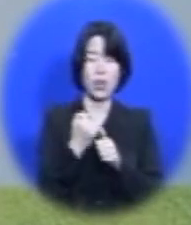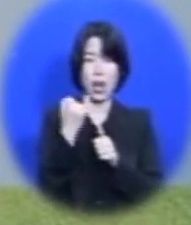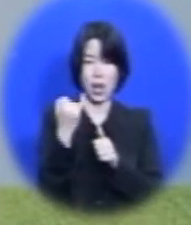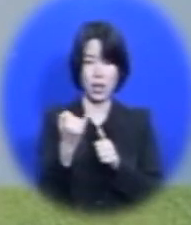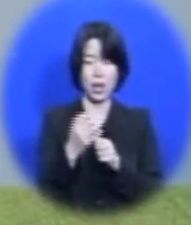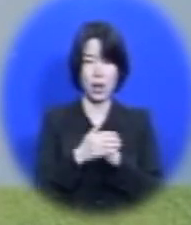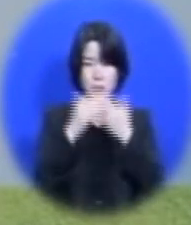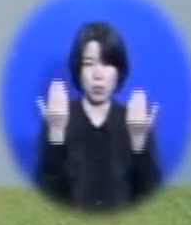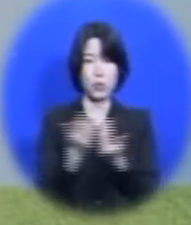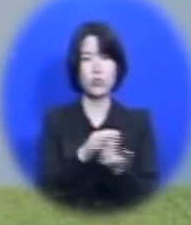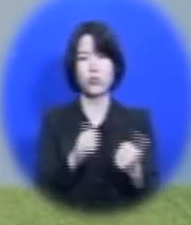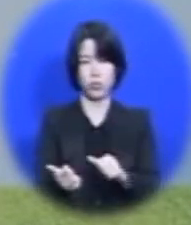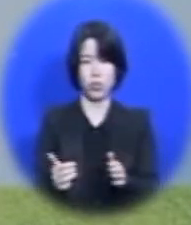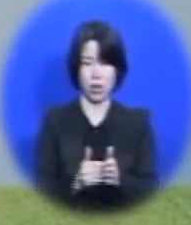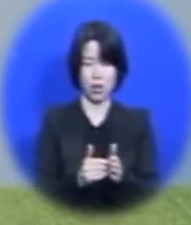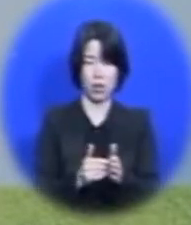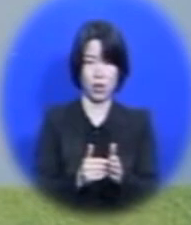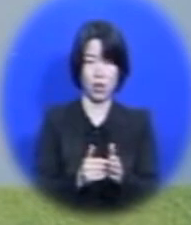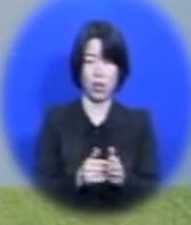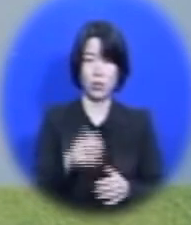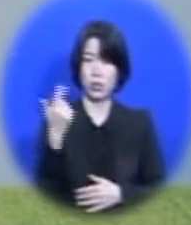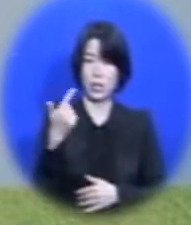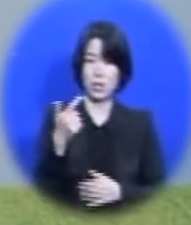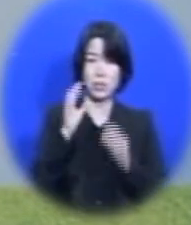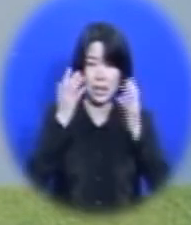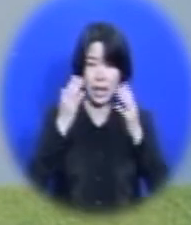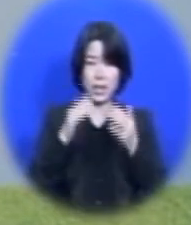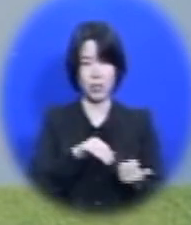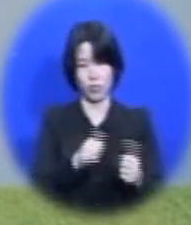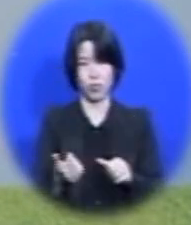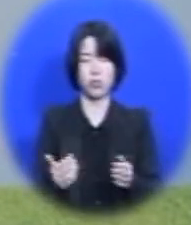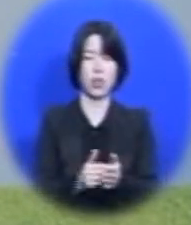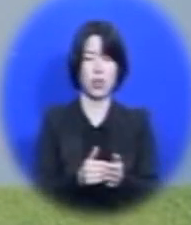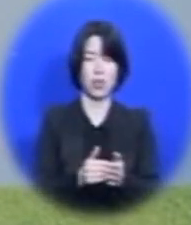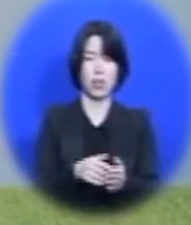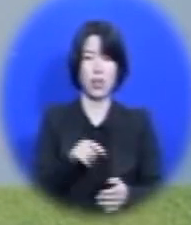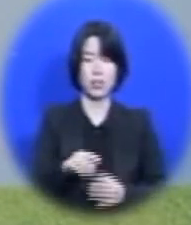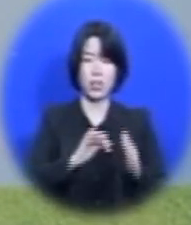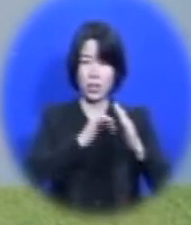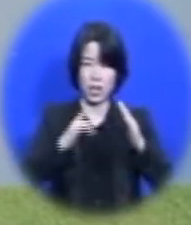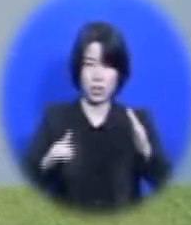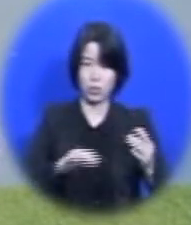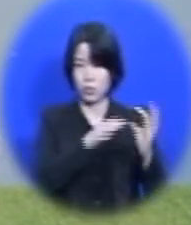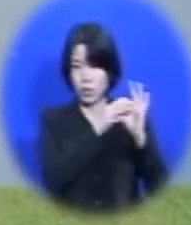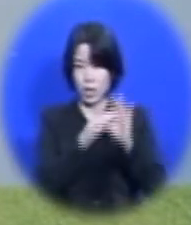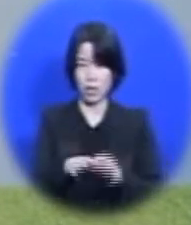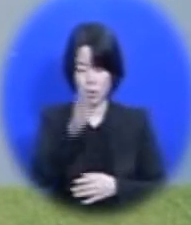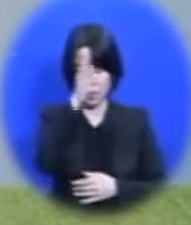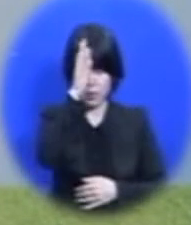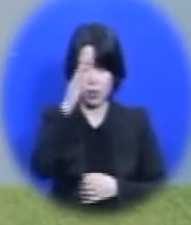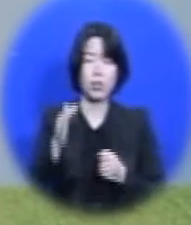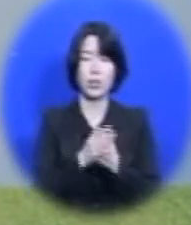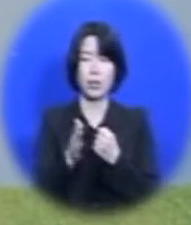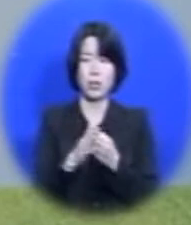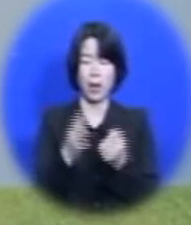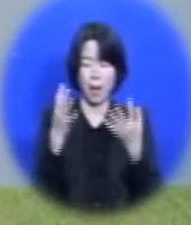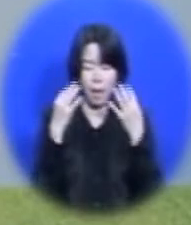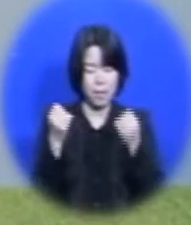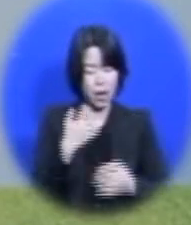두 번의 아내를 잃었습니다. 여섯 아이를 잃었습니다. 그의 가족들은 계속되는 질병으로 수많은